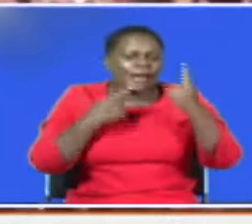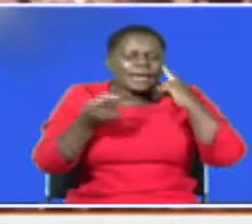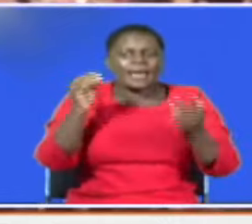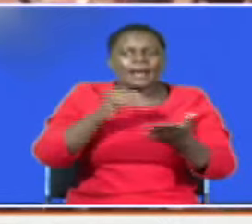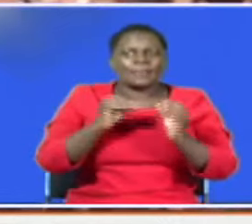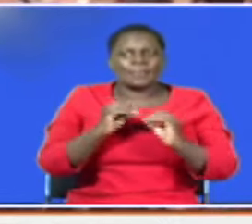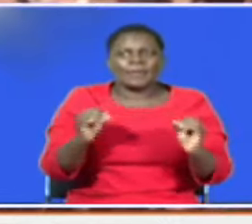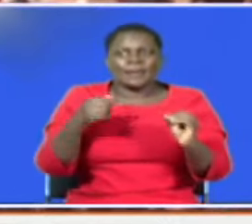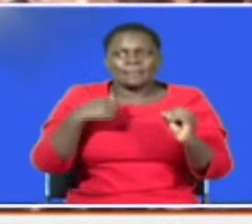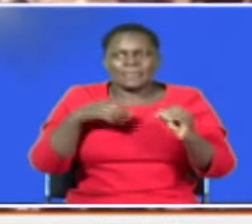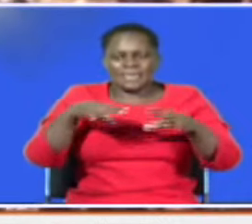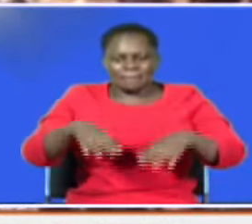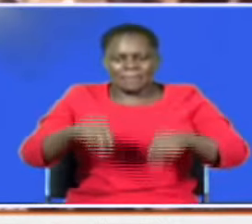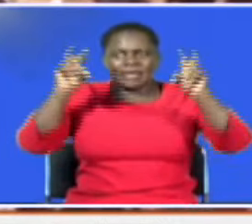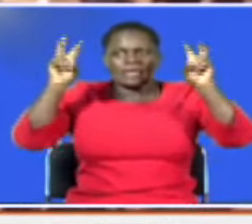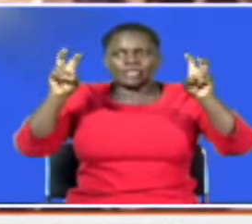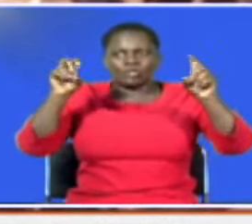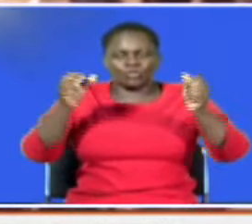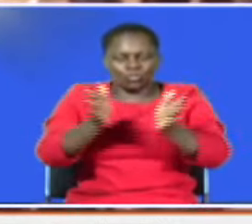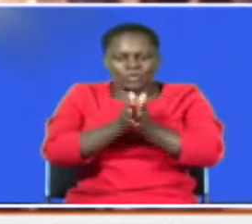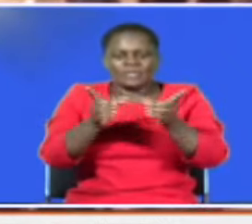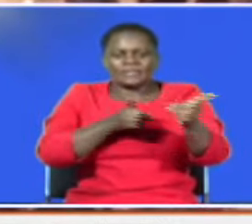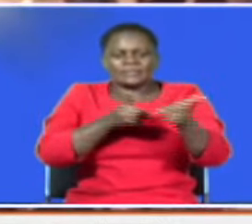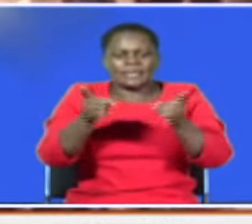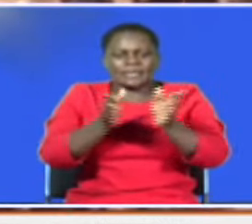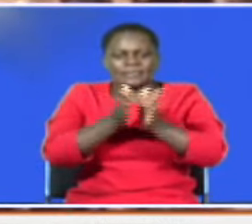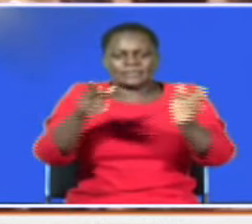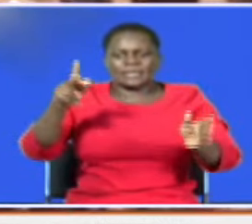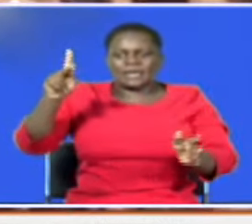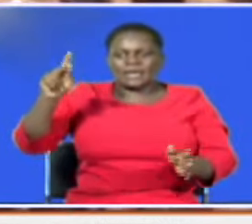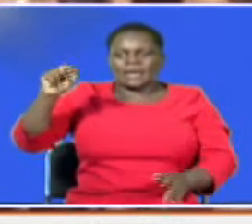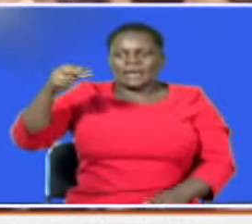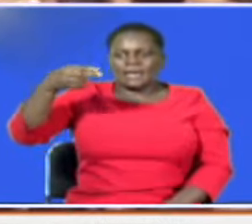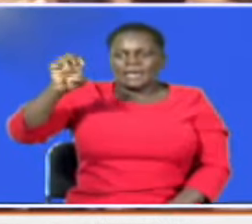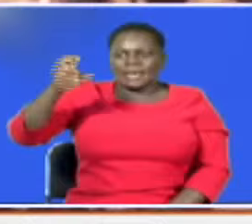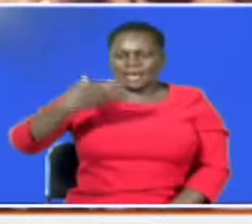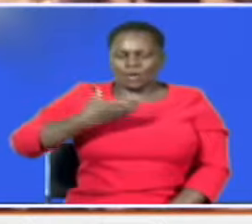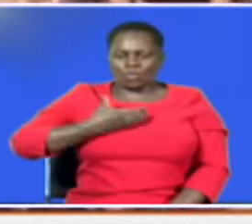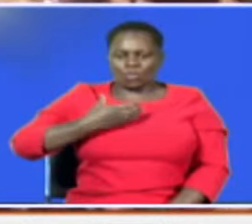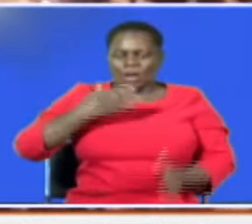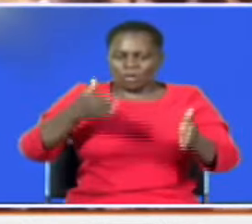And I'll be taking up the matter with the Director General of Kenya, who are the owners of the road.